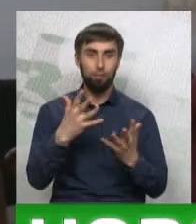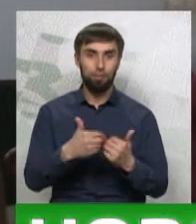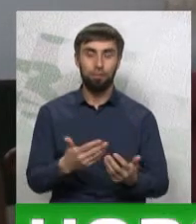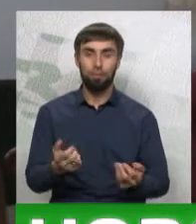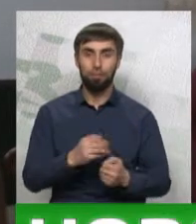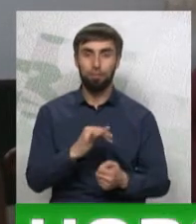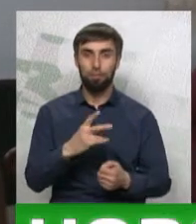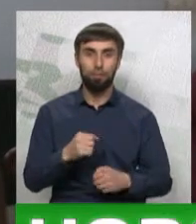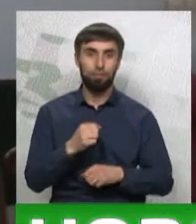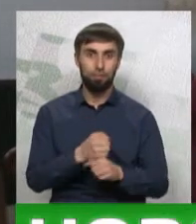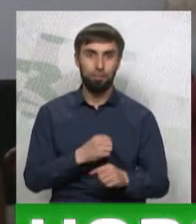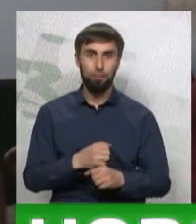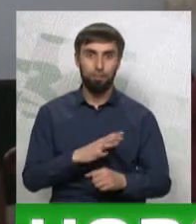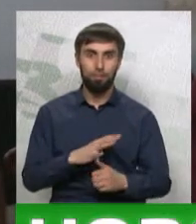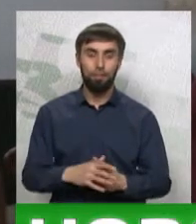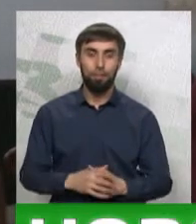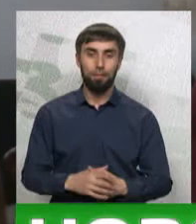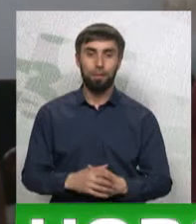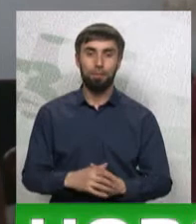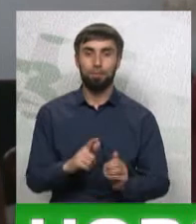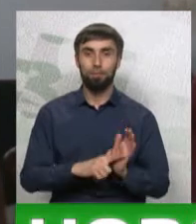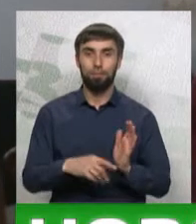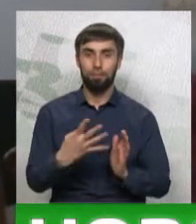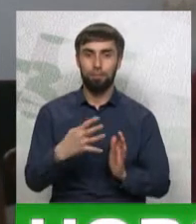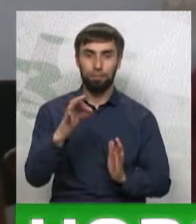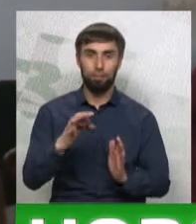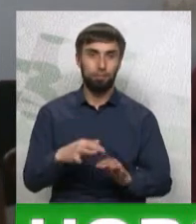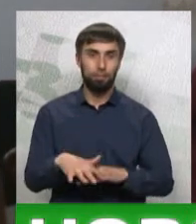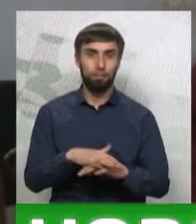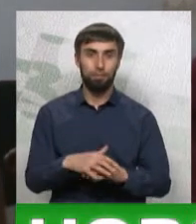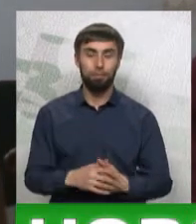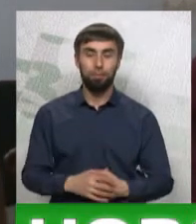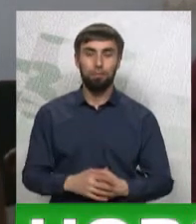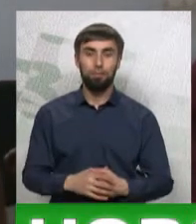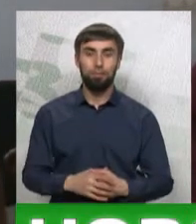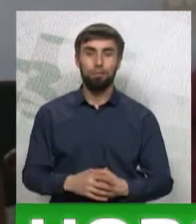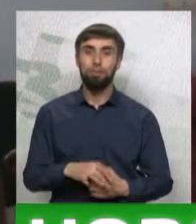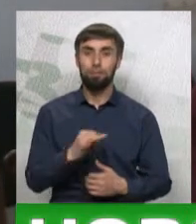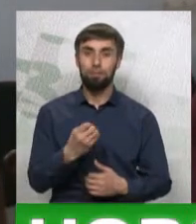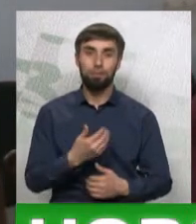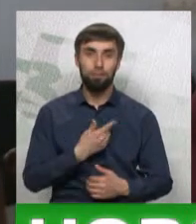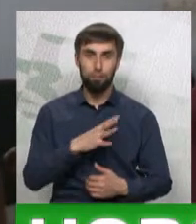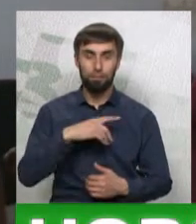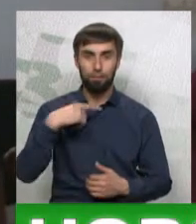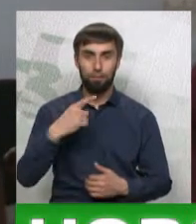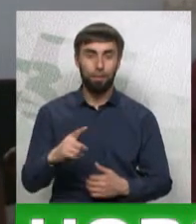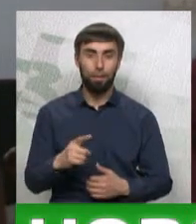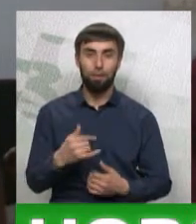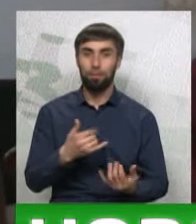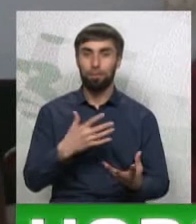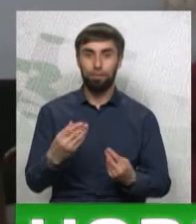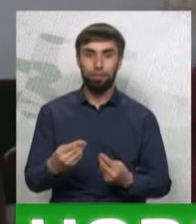полученной вакцины про вакцине семьдесят четыре процента населения еще хотелось бы сказать что на